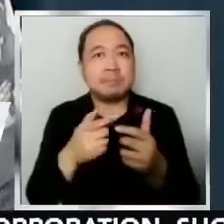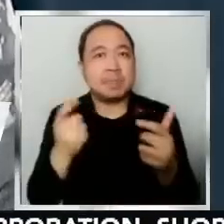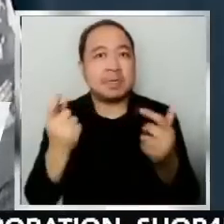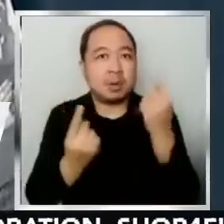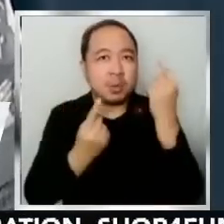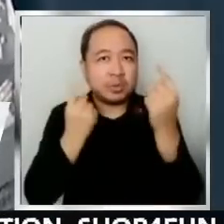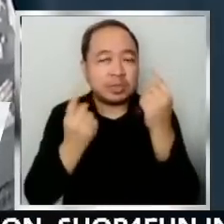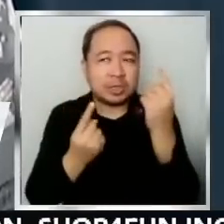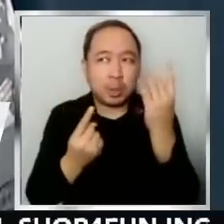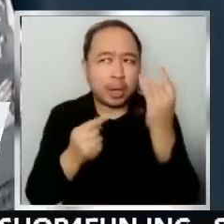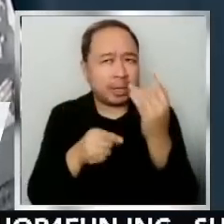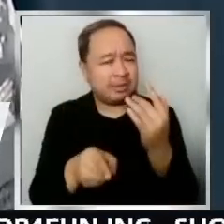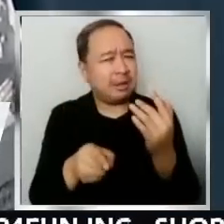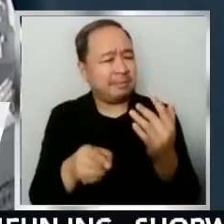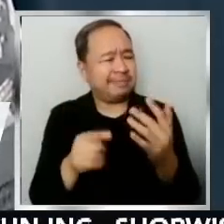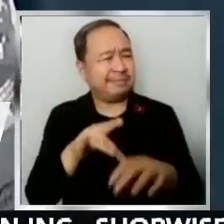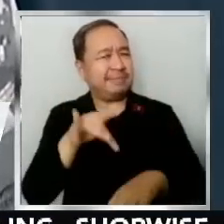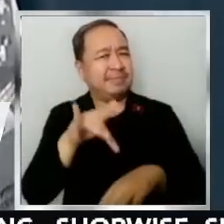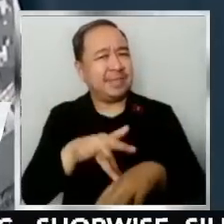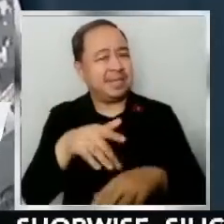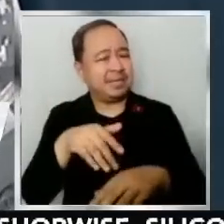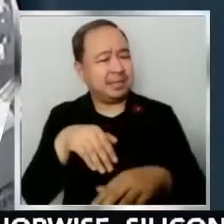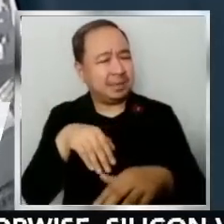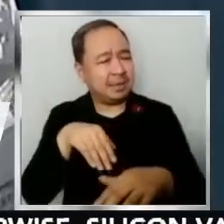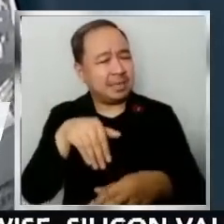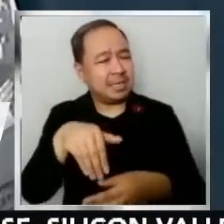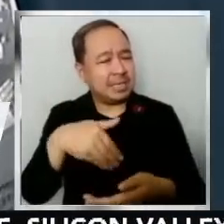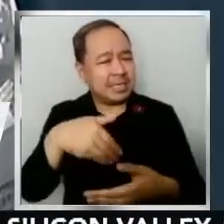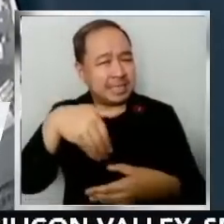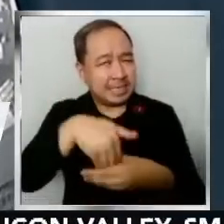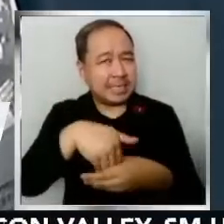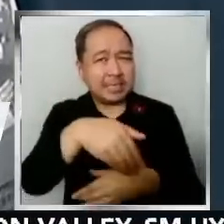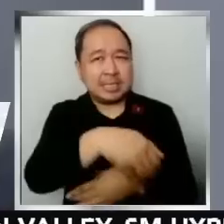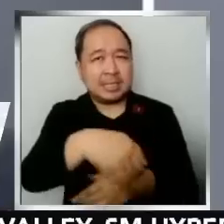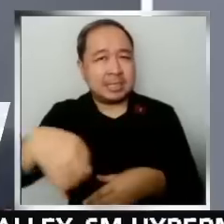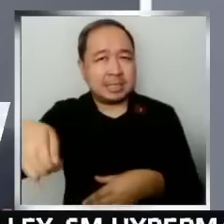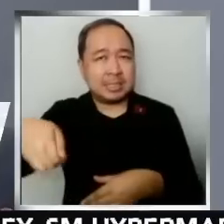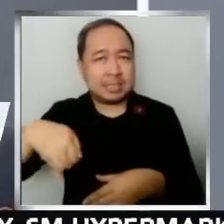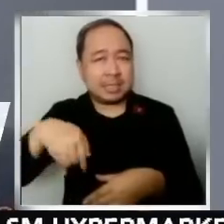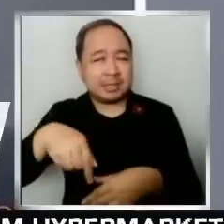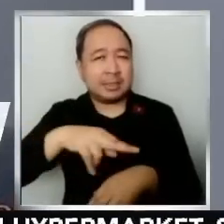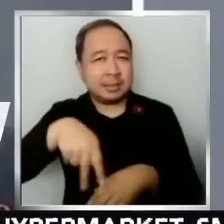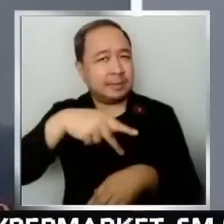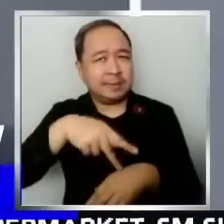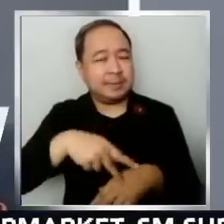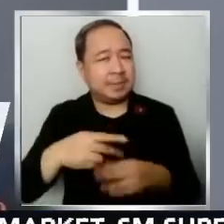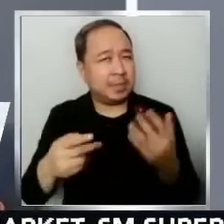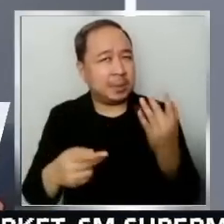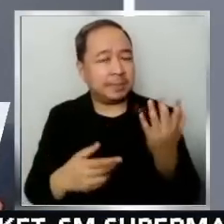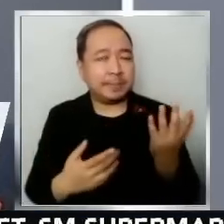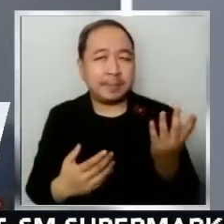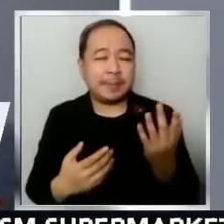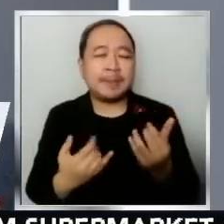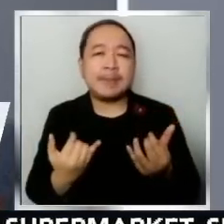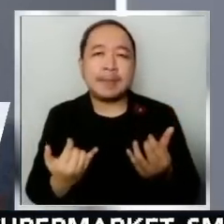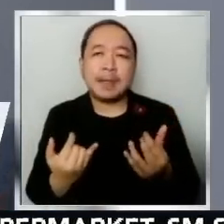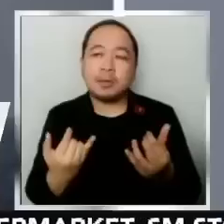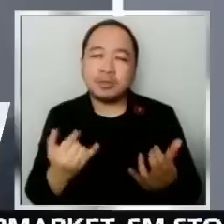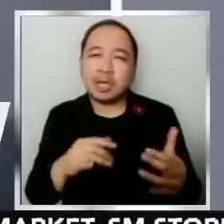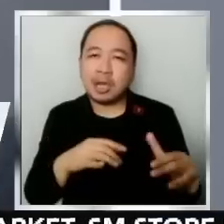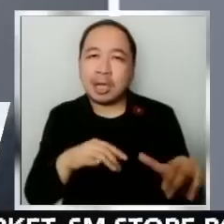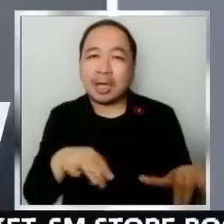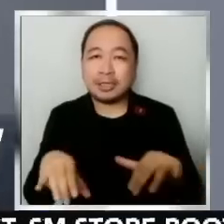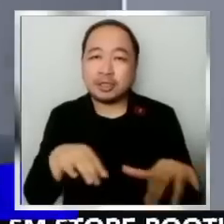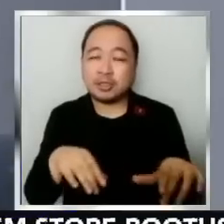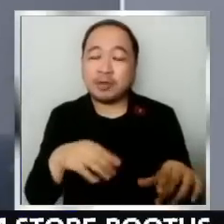sila nandoon sa loob ng 12 nautical Miles aayon natin na limit sa gitna ng mga aksyong ito ng China sinabi ng AFP